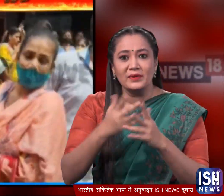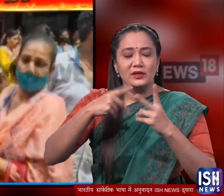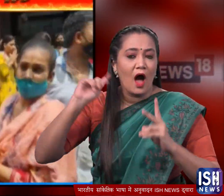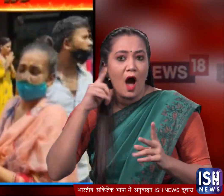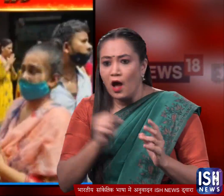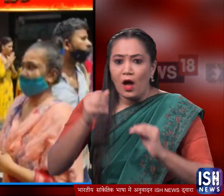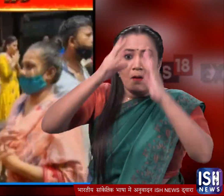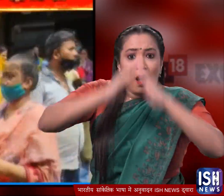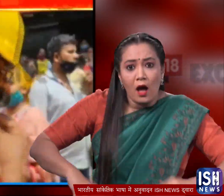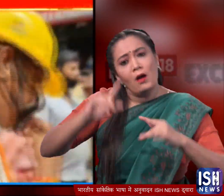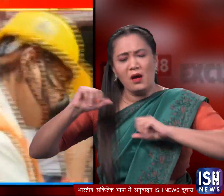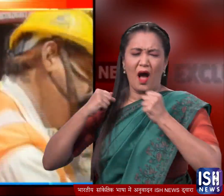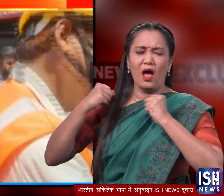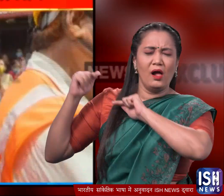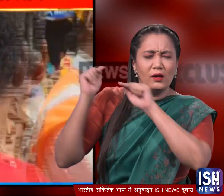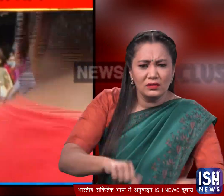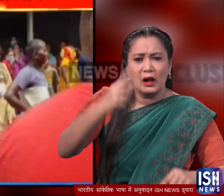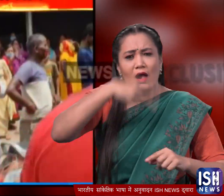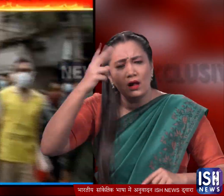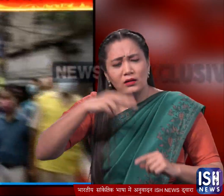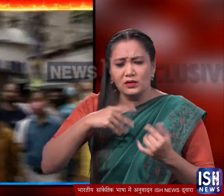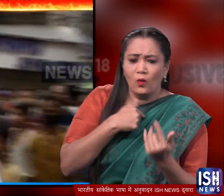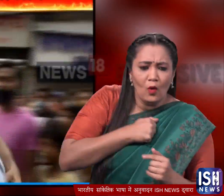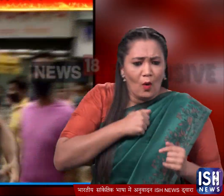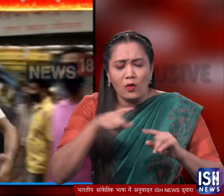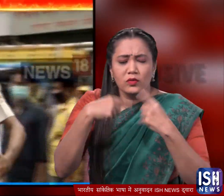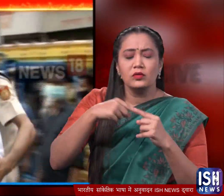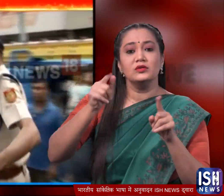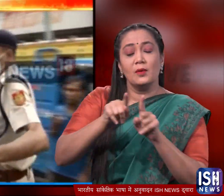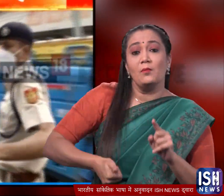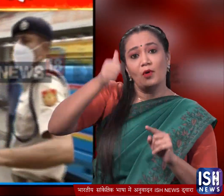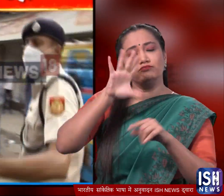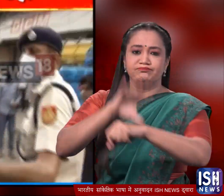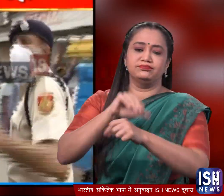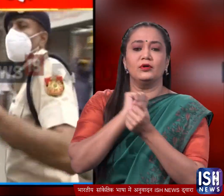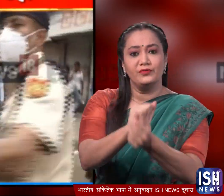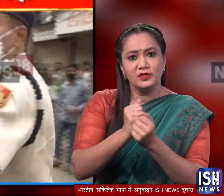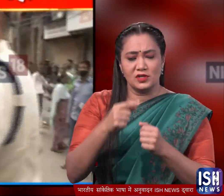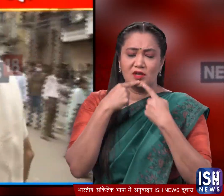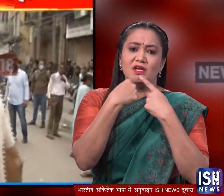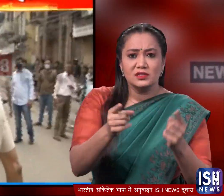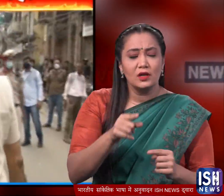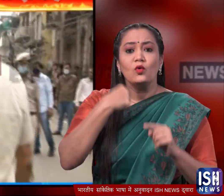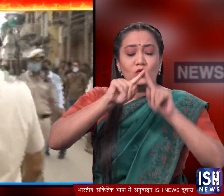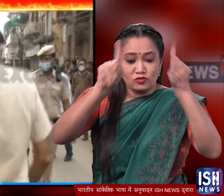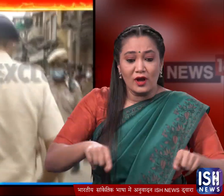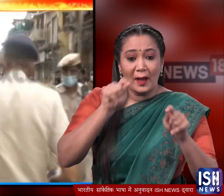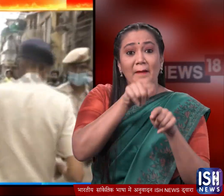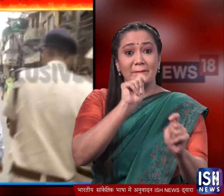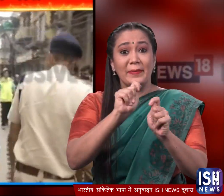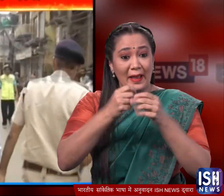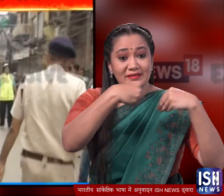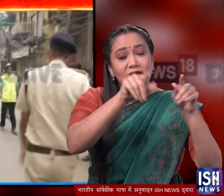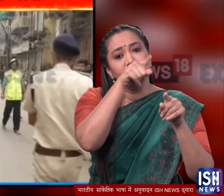वाले जानकारी मिलते ही वहां पहुंच गए, जो रोते बिलखते दिखाई दिए। इमारत के मालिक को भी हिरासत में ले लिया गया और उन्होंने घटना के लिए दुकान में मरम्मत का